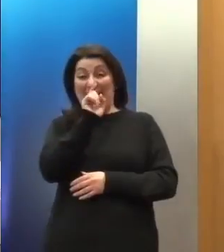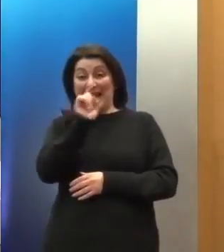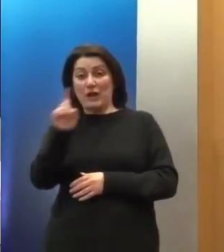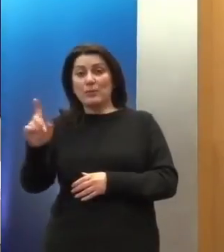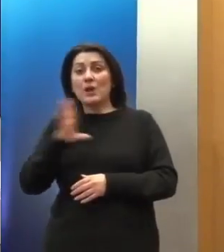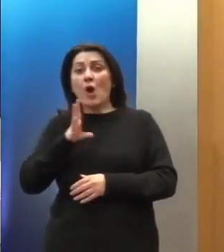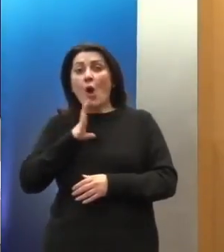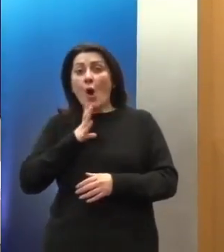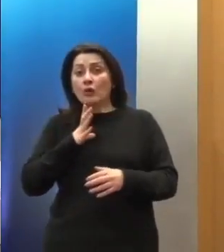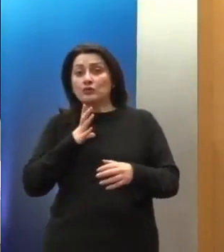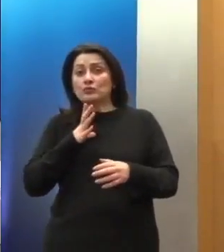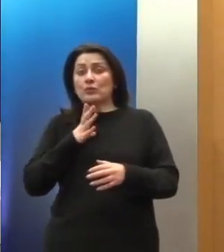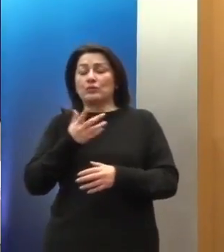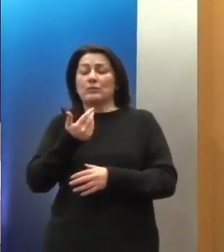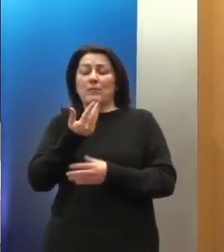θέση εργασίας λόγω